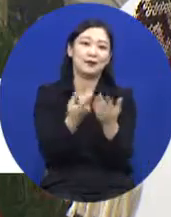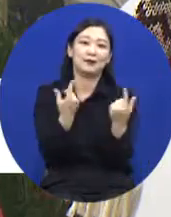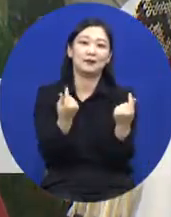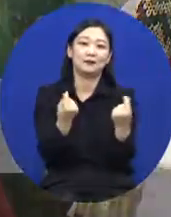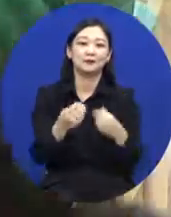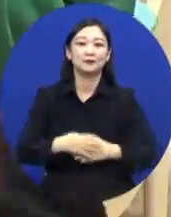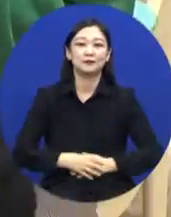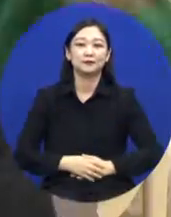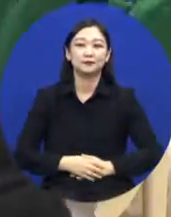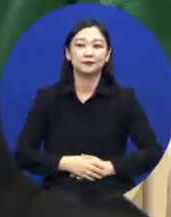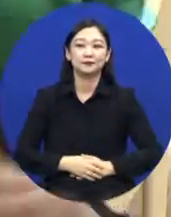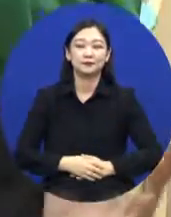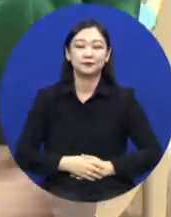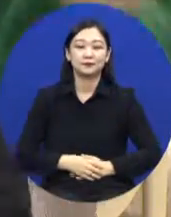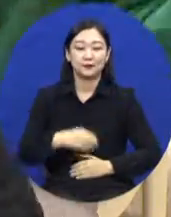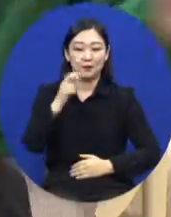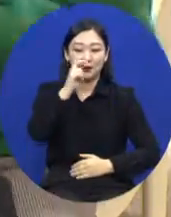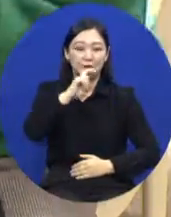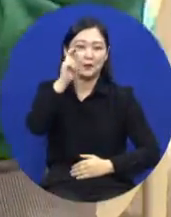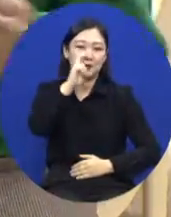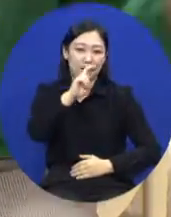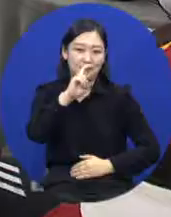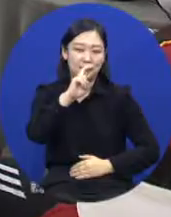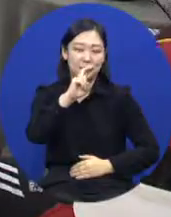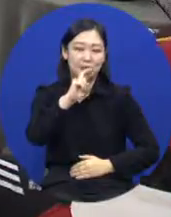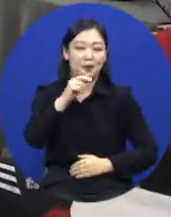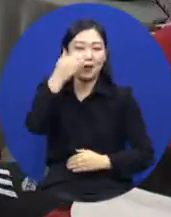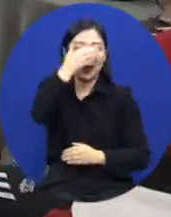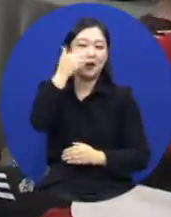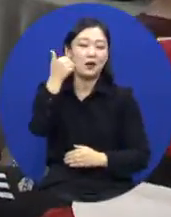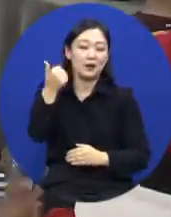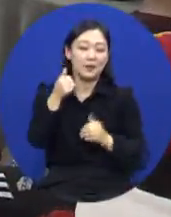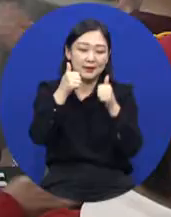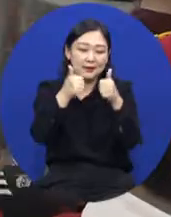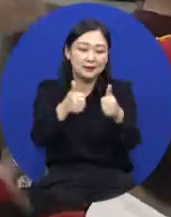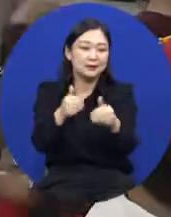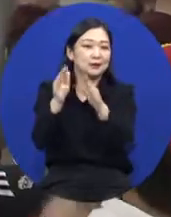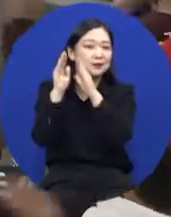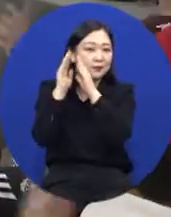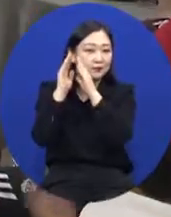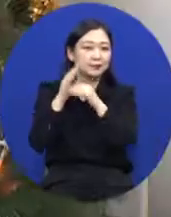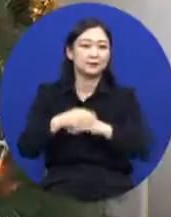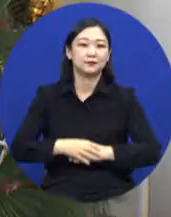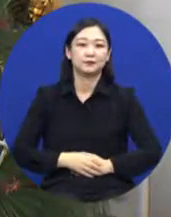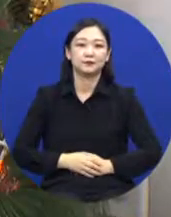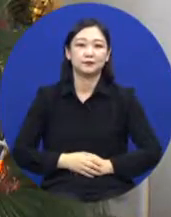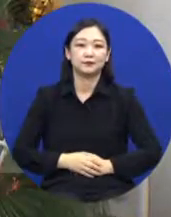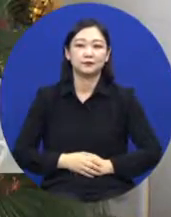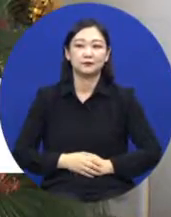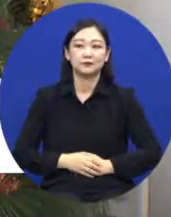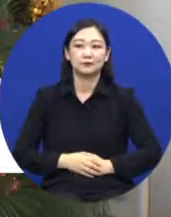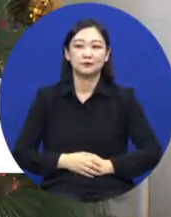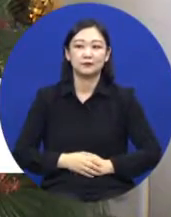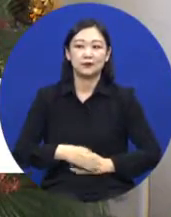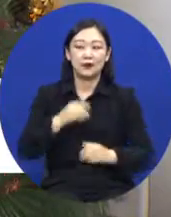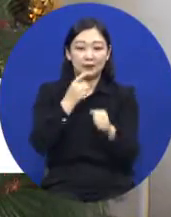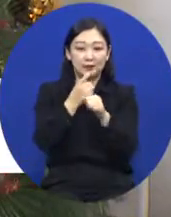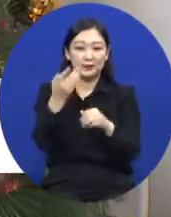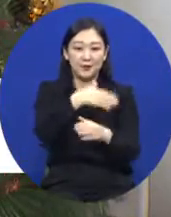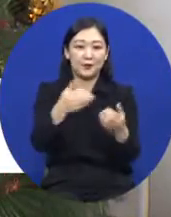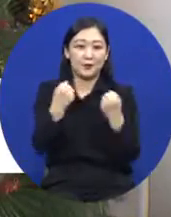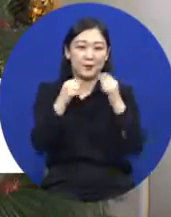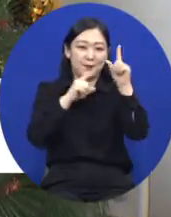같아요. 캐롤송에 맞춰 노래를 부르고 산타 할아버지의 인사에 귀를 기울입니다. 내년에도 건강한